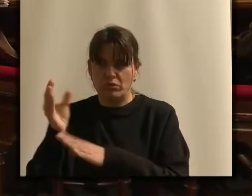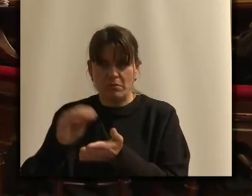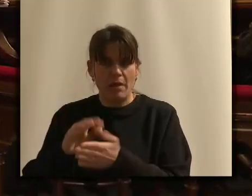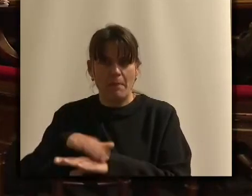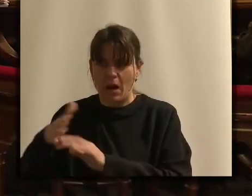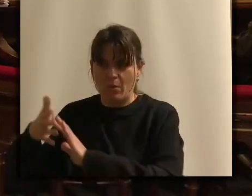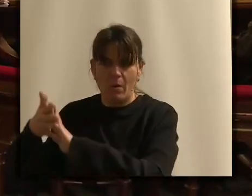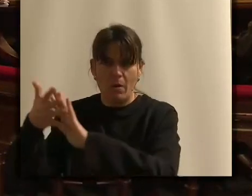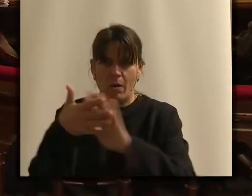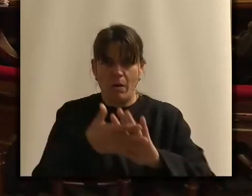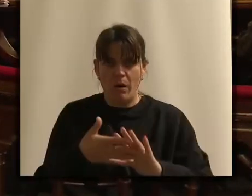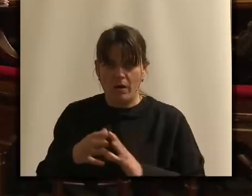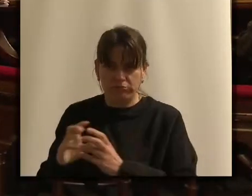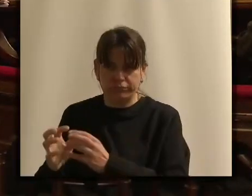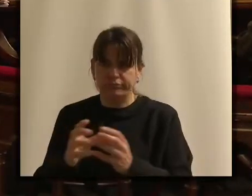ens anem...